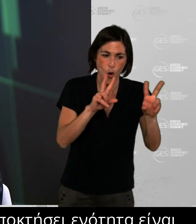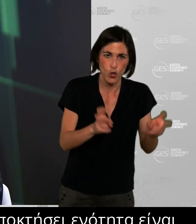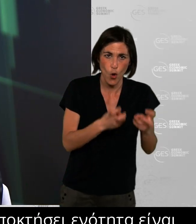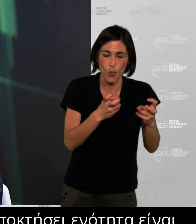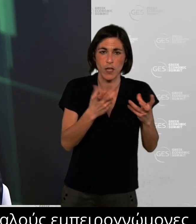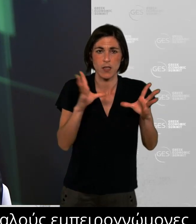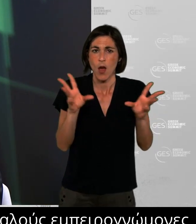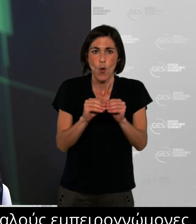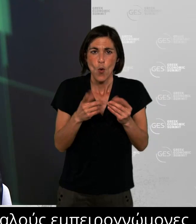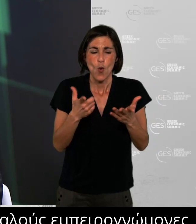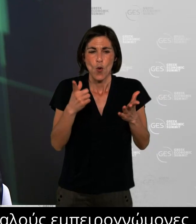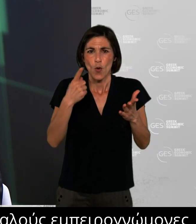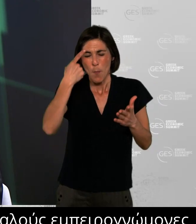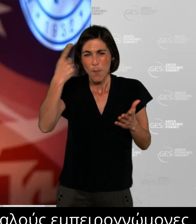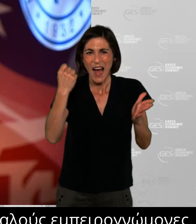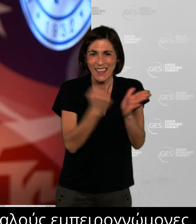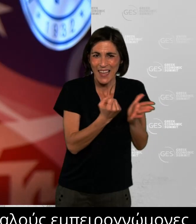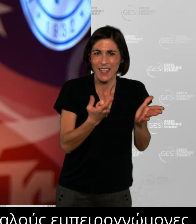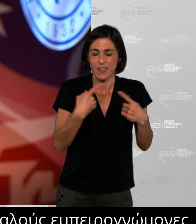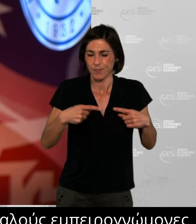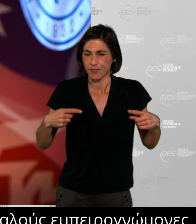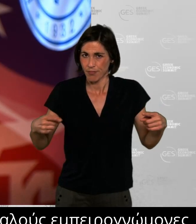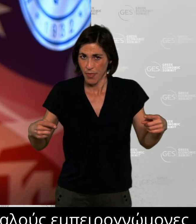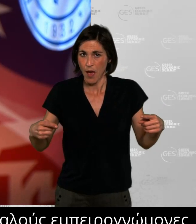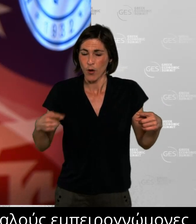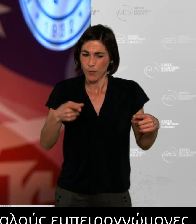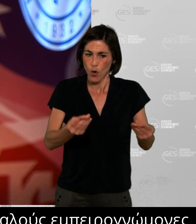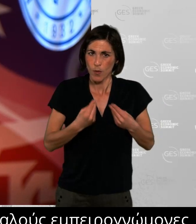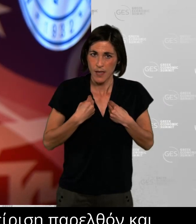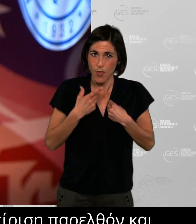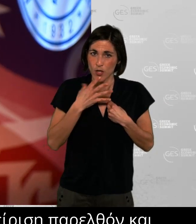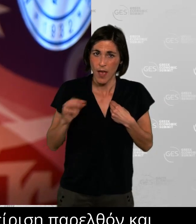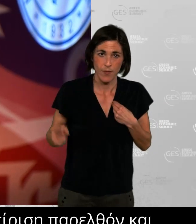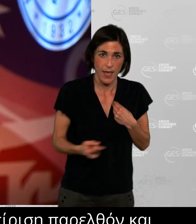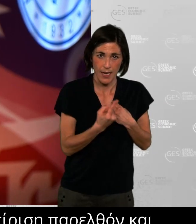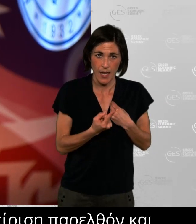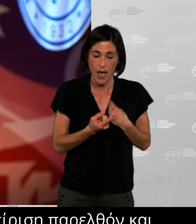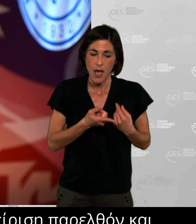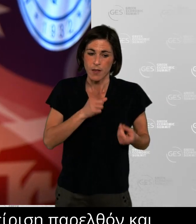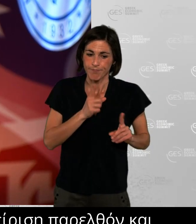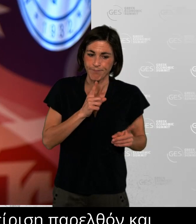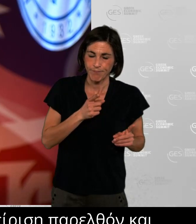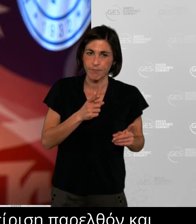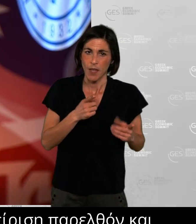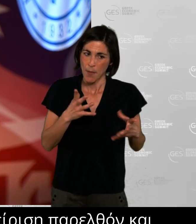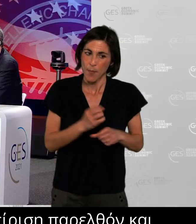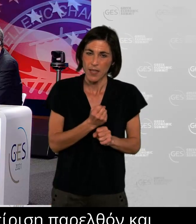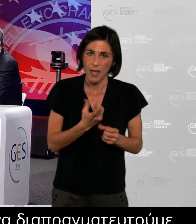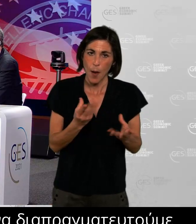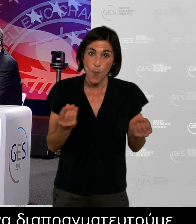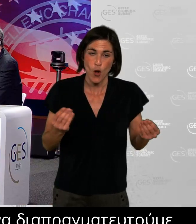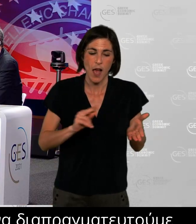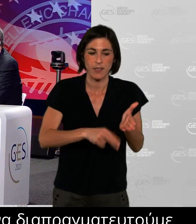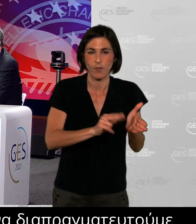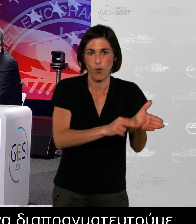από τη διαχείριση πατεντών. Και αυτό μας έδωσε την ευκαιρία να μπορέσουμε να διαπραγματευτούμε με επιτυχία πολλά ενδιαφέροντα συμβόλαια με τον ιδιωτικό